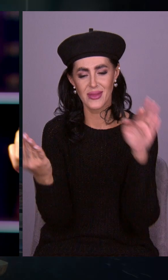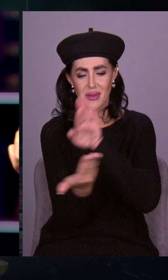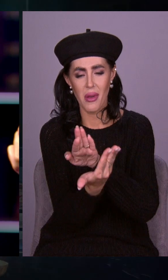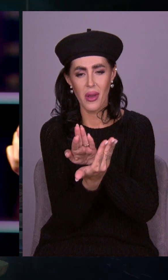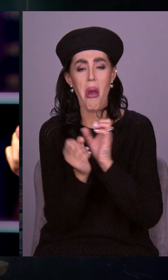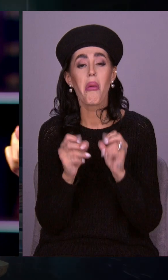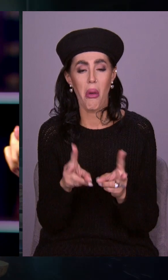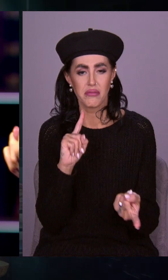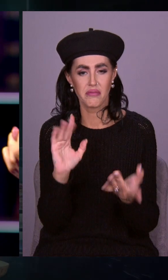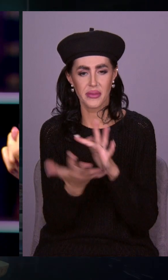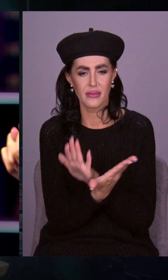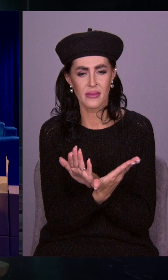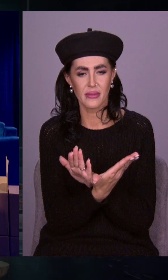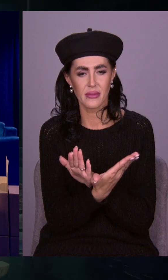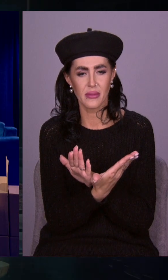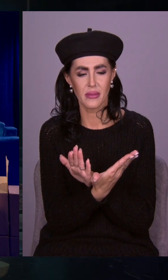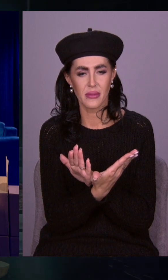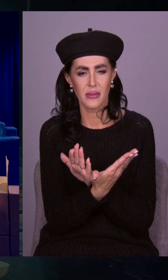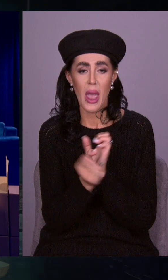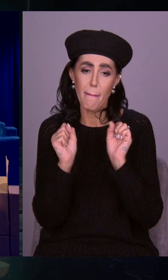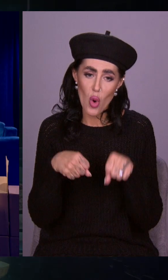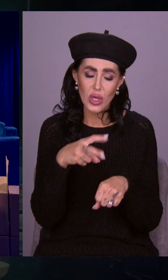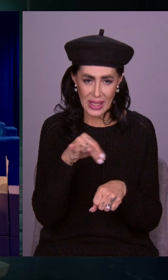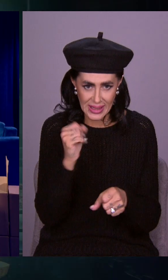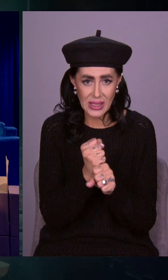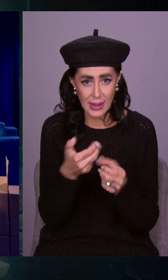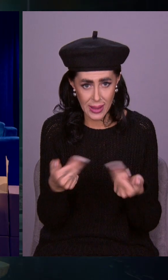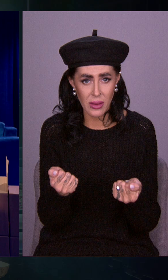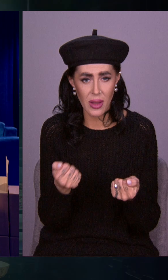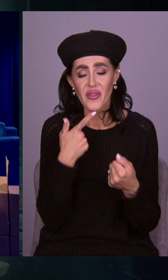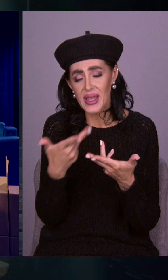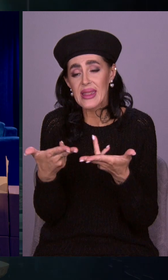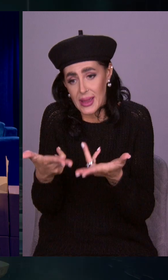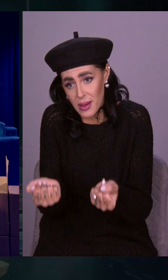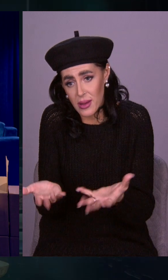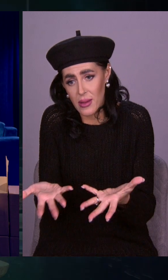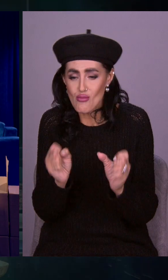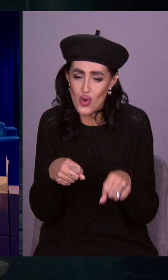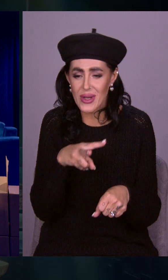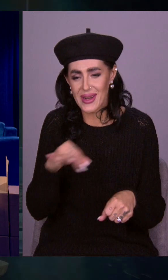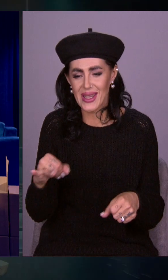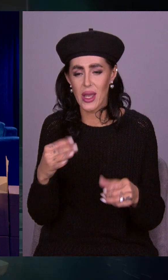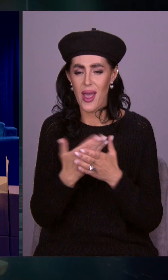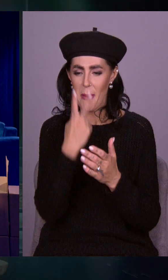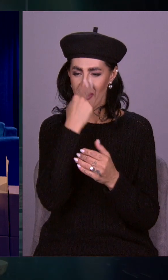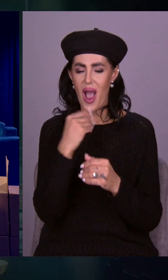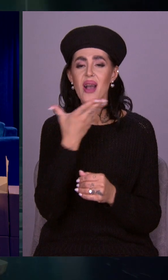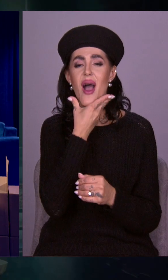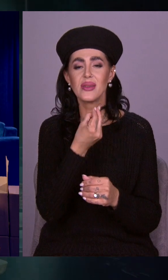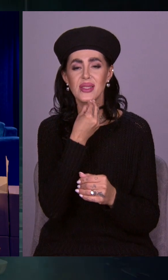Перевернути дзеркально? Ага. А це можна зробити? Ну, так. Да. Якось